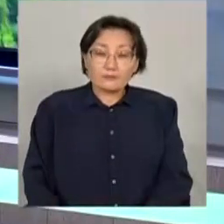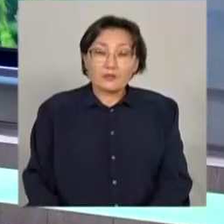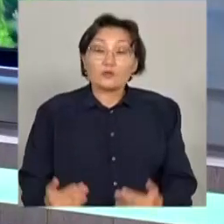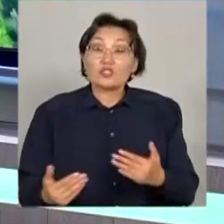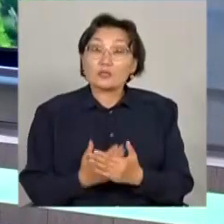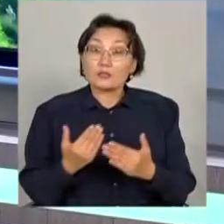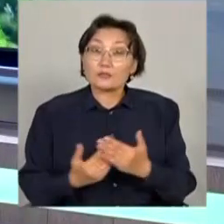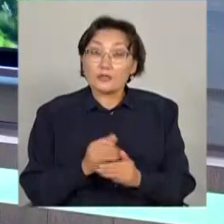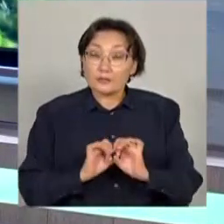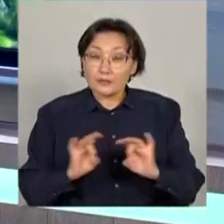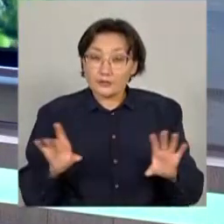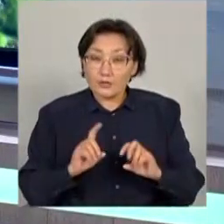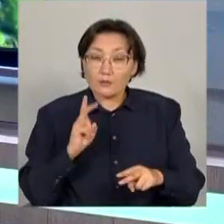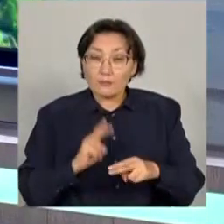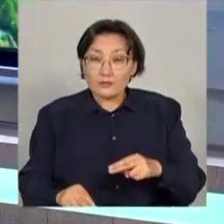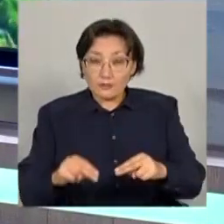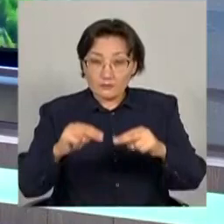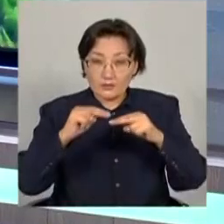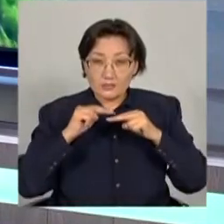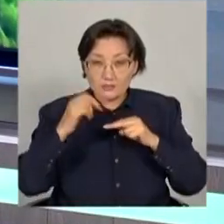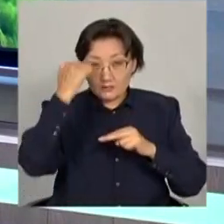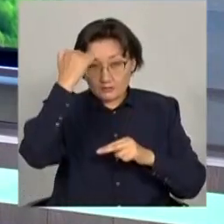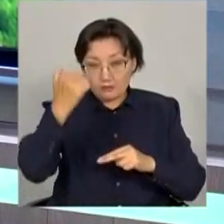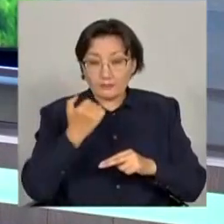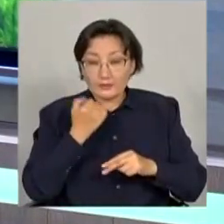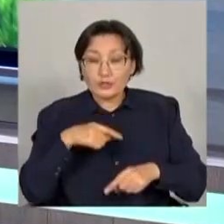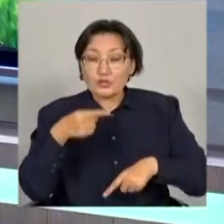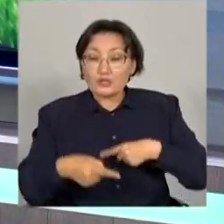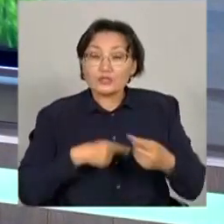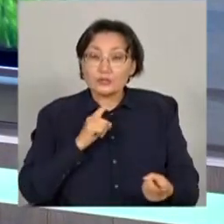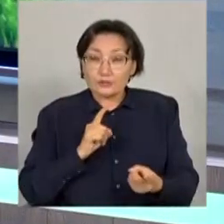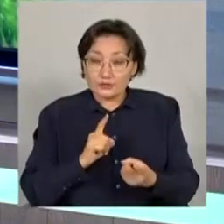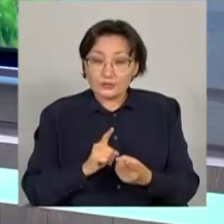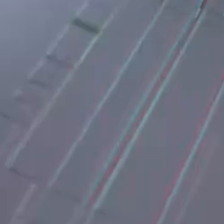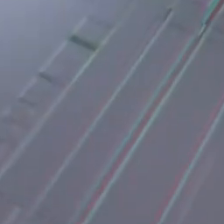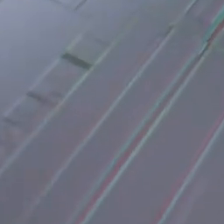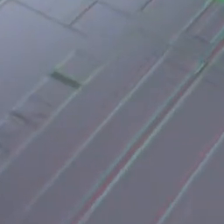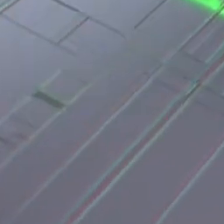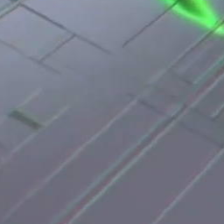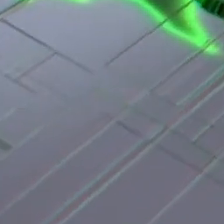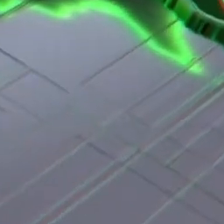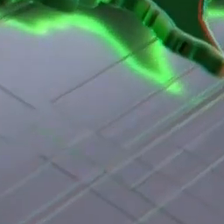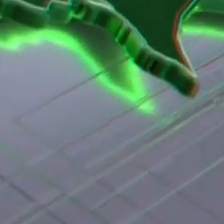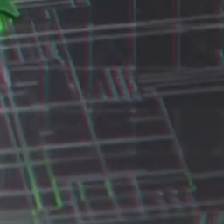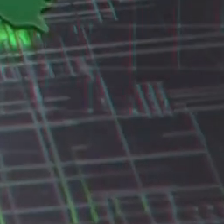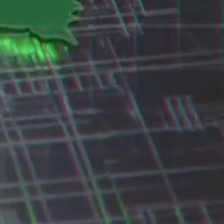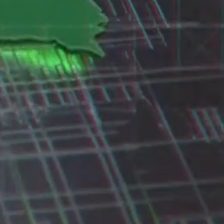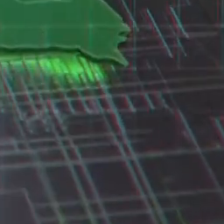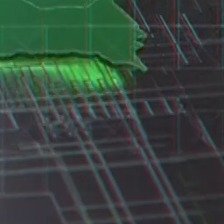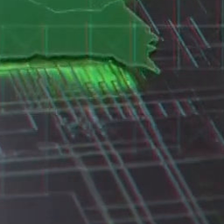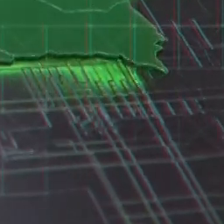Бүгінгі айтар ақпар легі осымен тәмам. Мен өздеріңізбен қоштасамын. Аман сау болыңыздар. Қайраттарыңызға жұмасын.